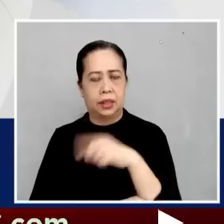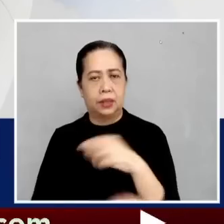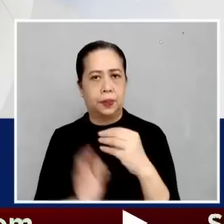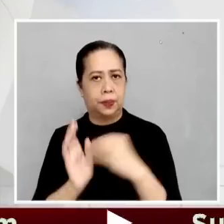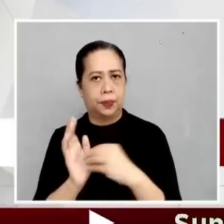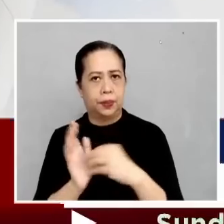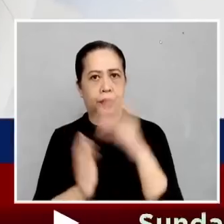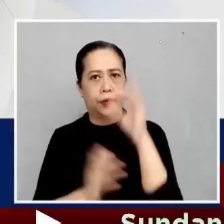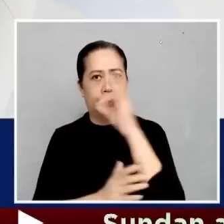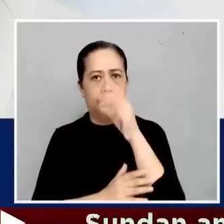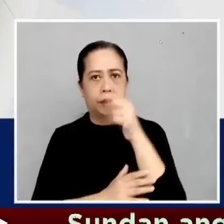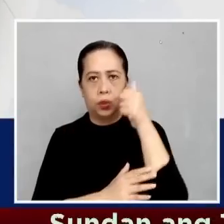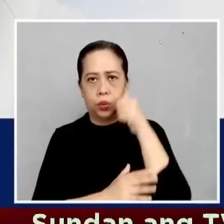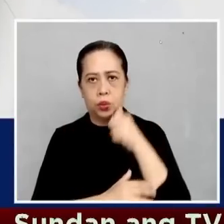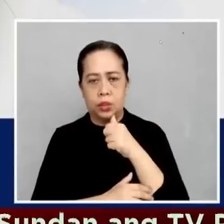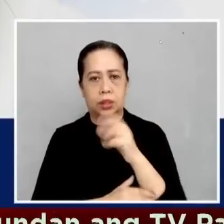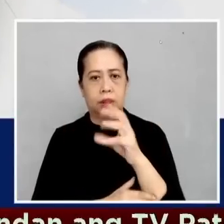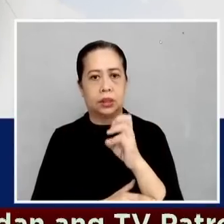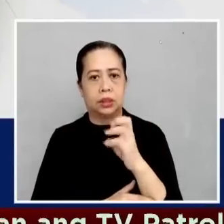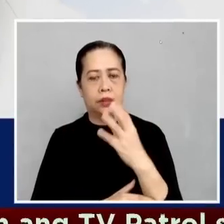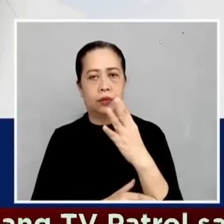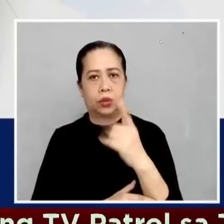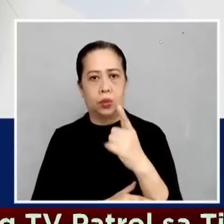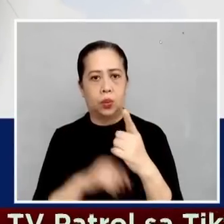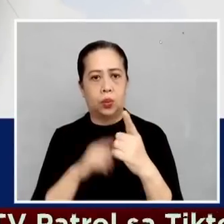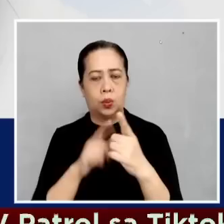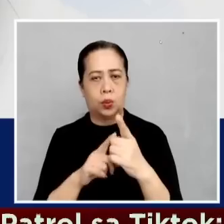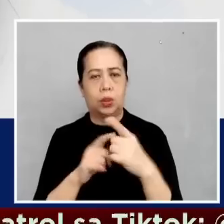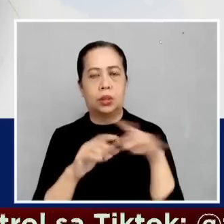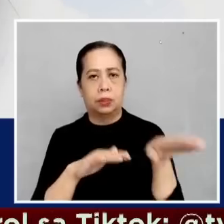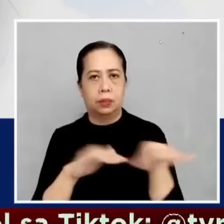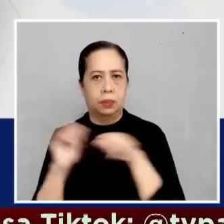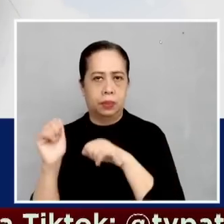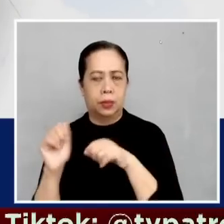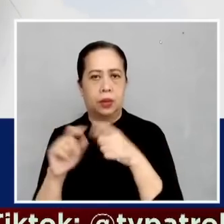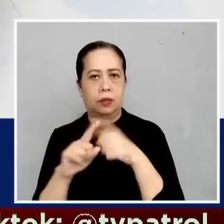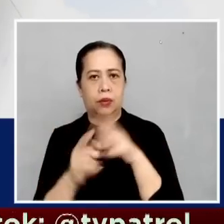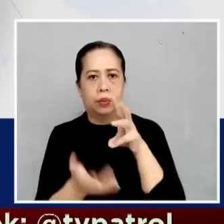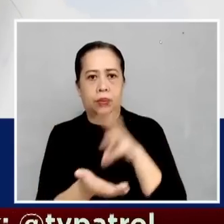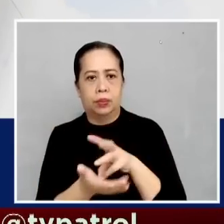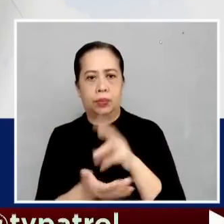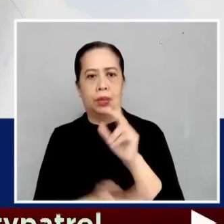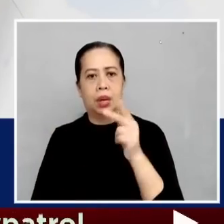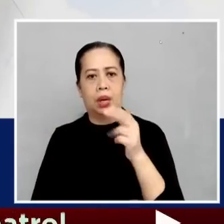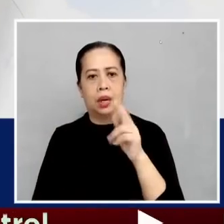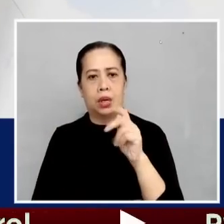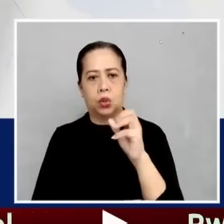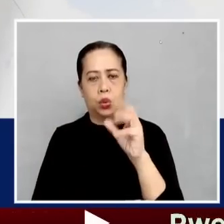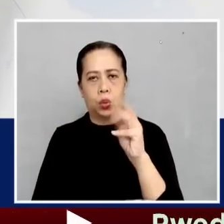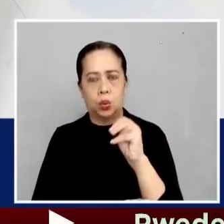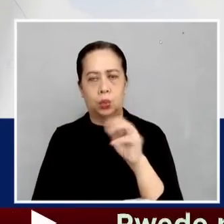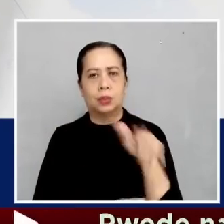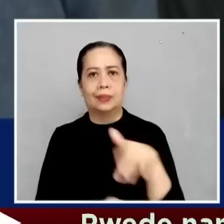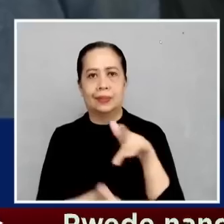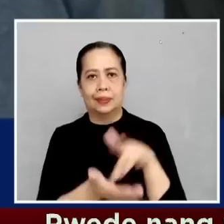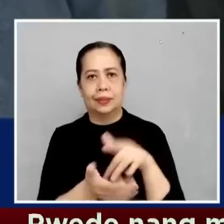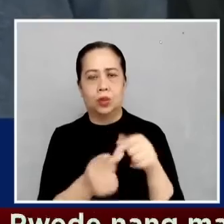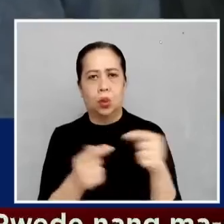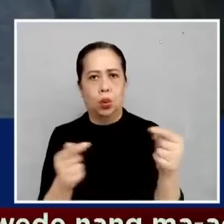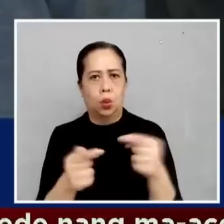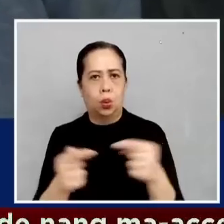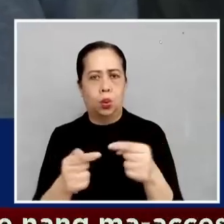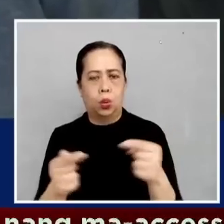Pinoy sa Sudan. 641 dito nakalabas na sa Sudanese capital ng Khartoum, na sentro ng bakbakan.